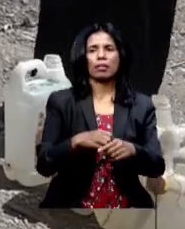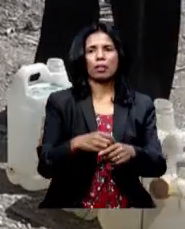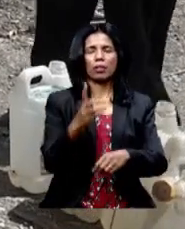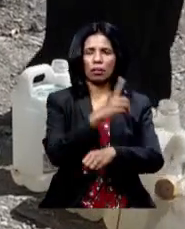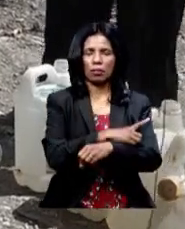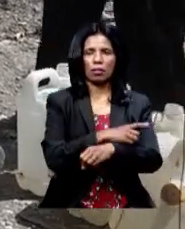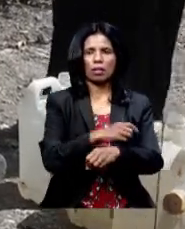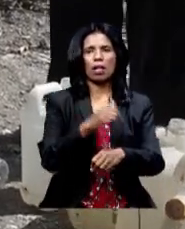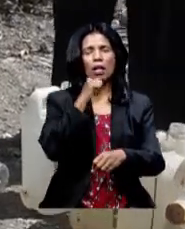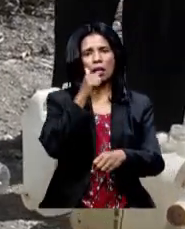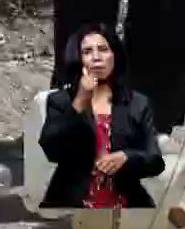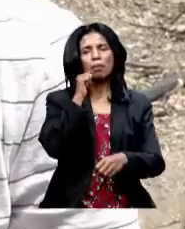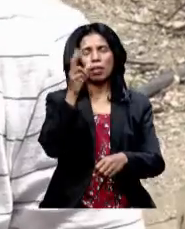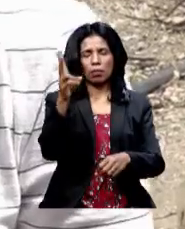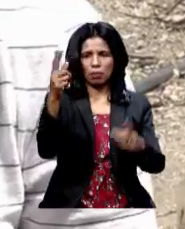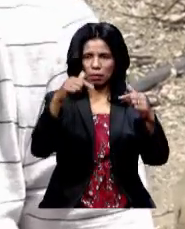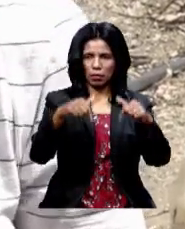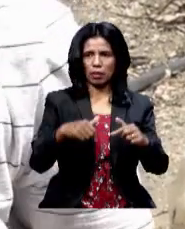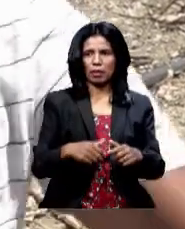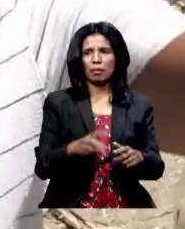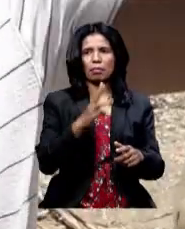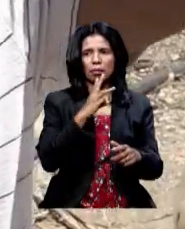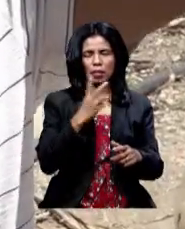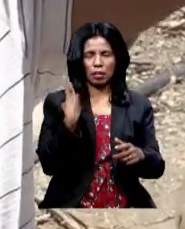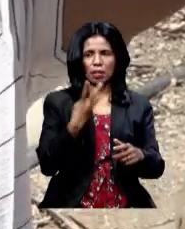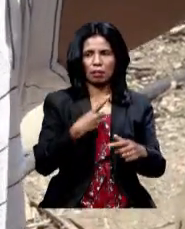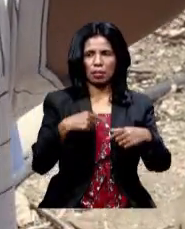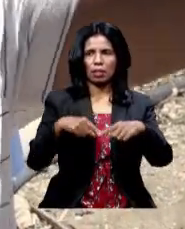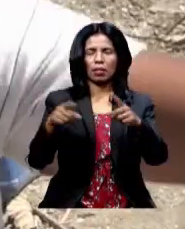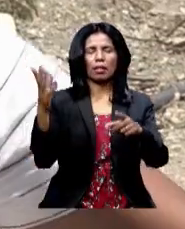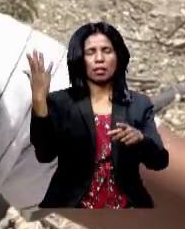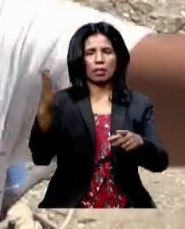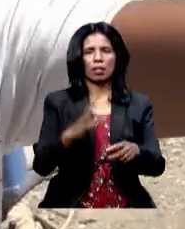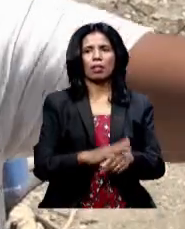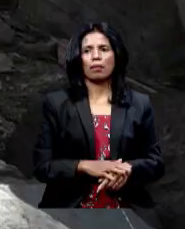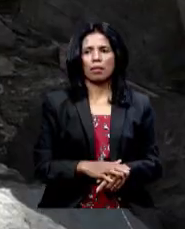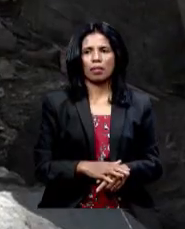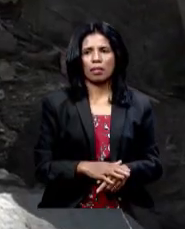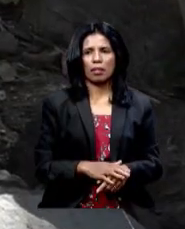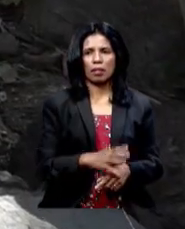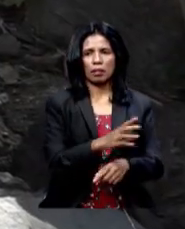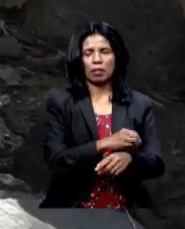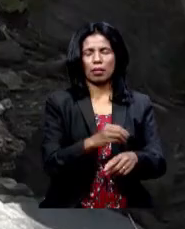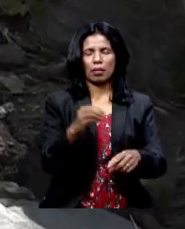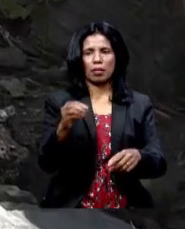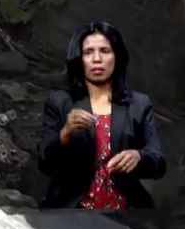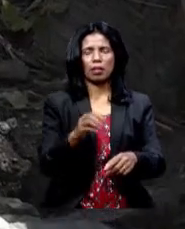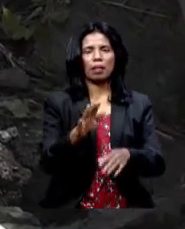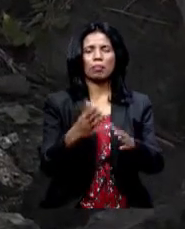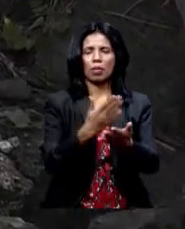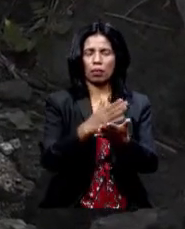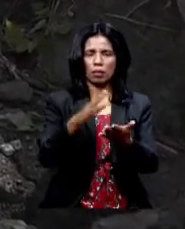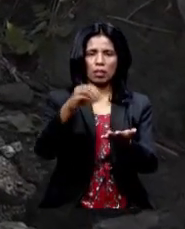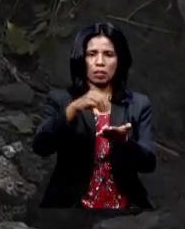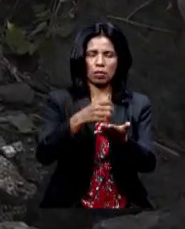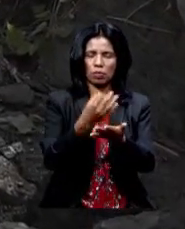mai bai ruam mak fil mai fale. Bela mai antau nami ba amnya motor ni leten aba. Ami be mata ni leten. Daru mala am sosa, tawasan